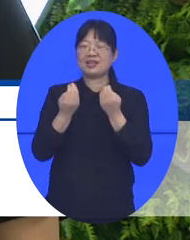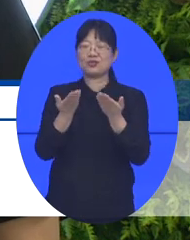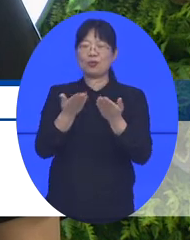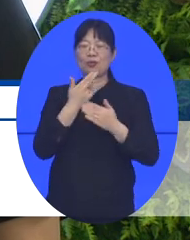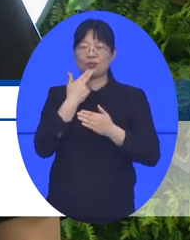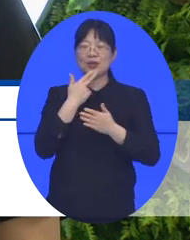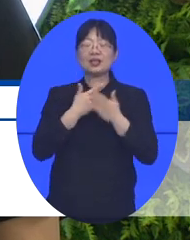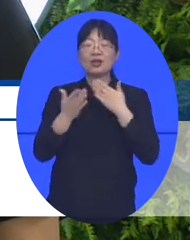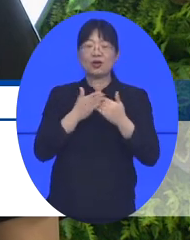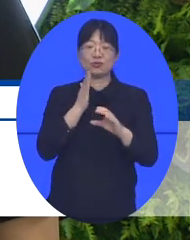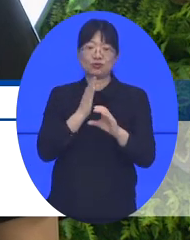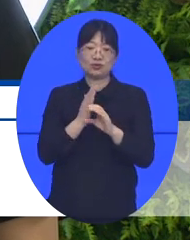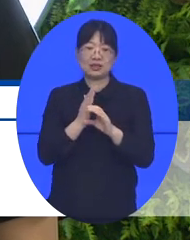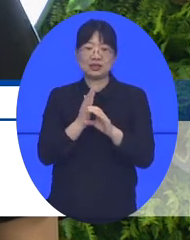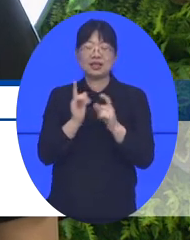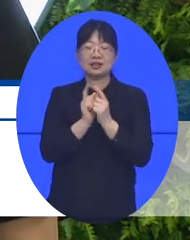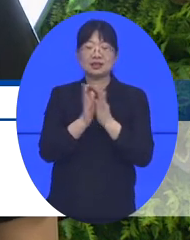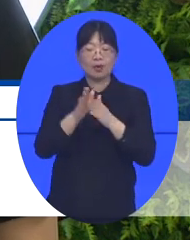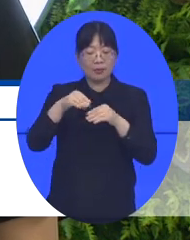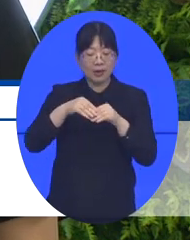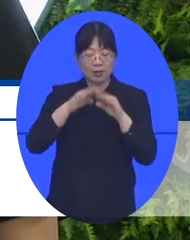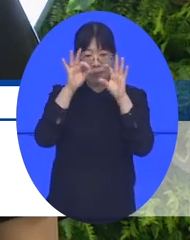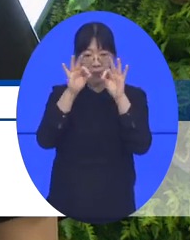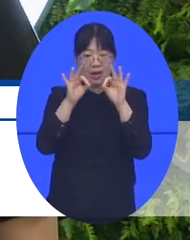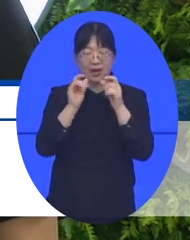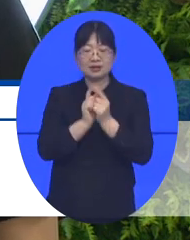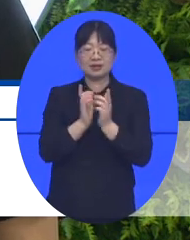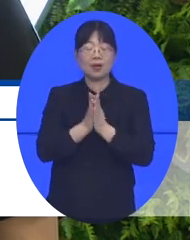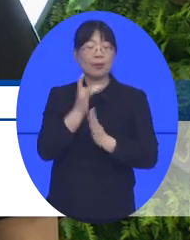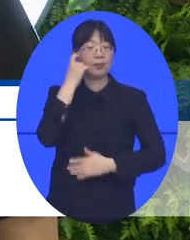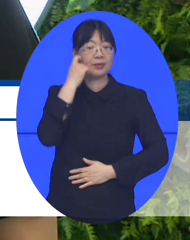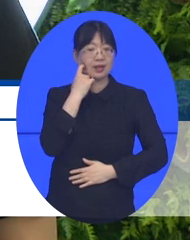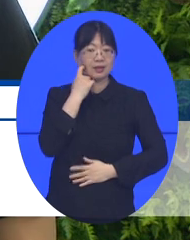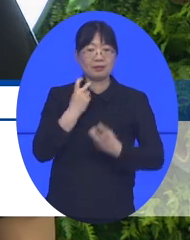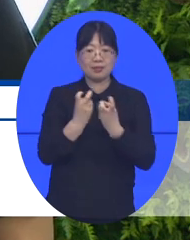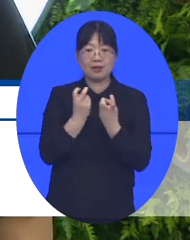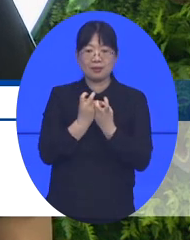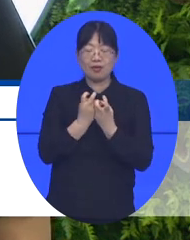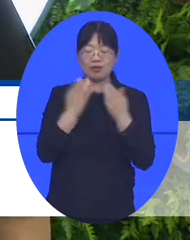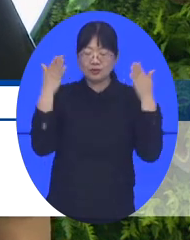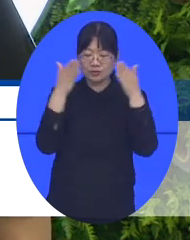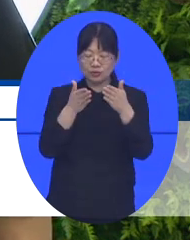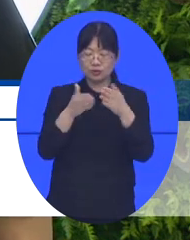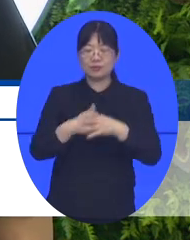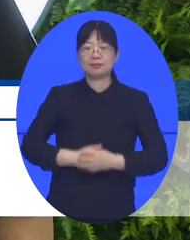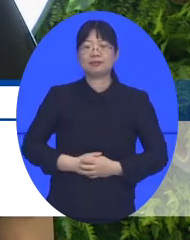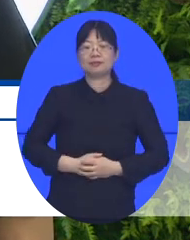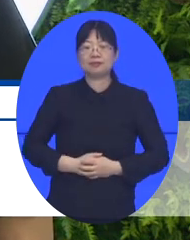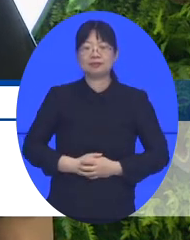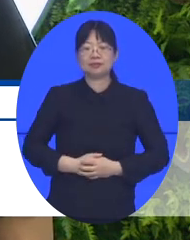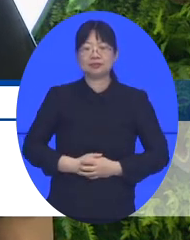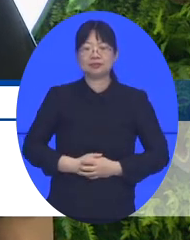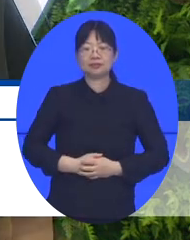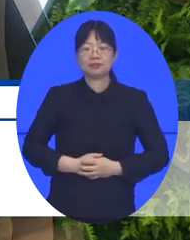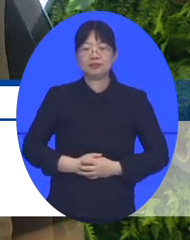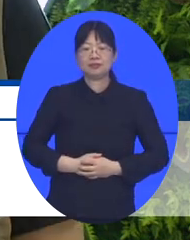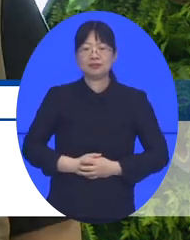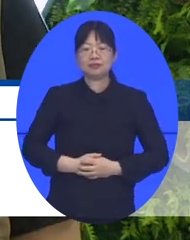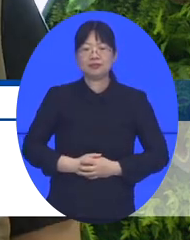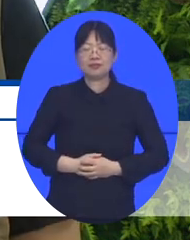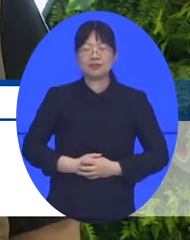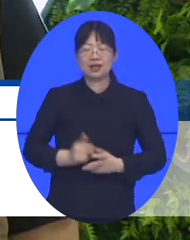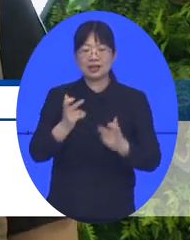보다는 체험을 위주로 해서 해드릴 직접 만지고 보고 직접 느낄 수 있는 방법으로 포커스를 맞춰서 수업을 진행했습니다